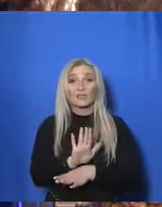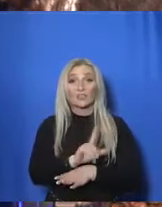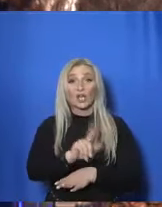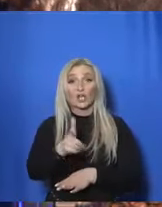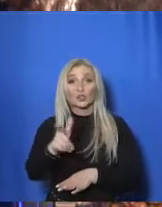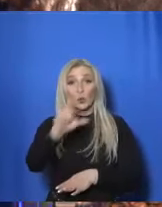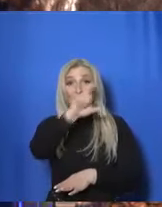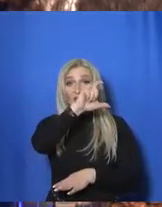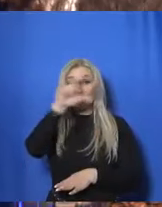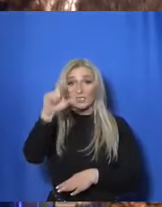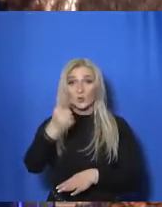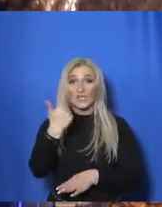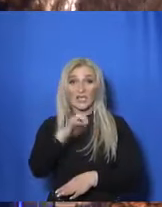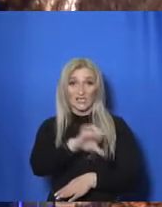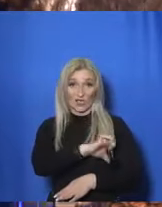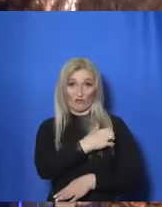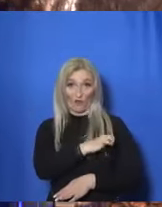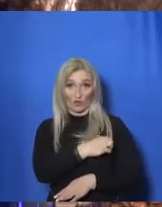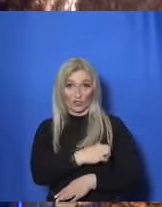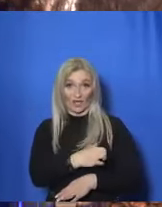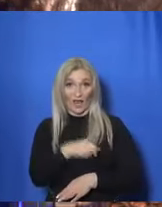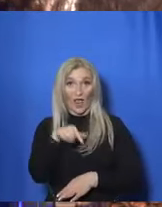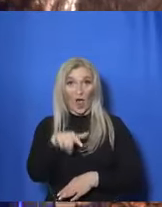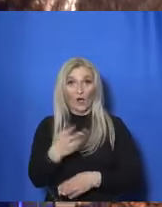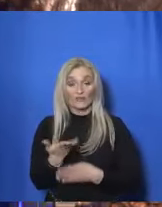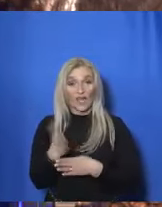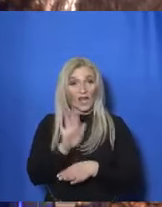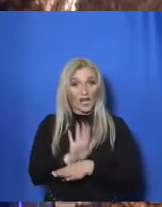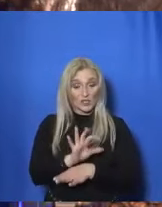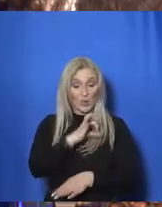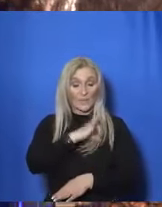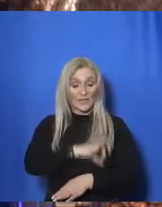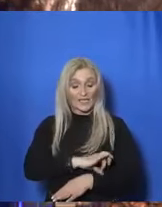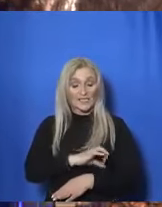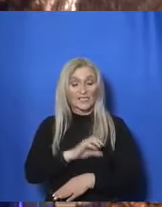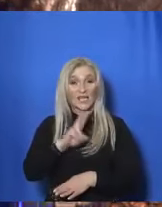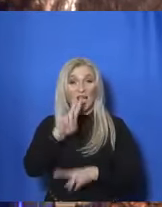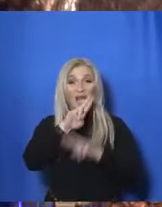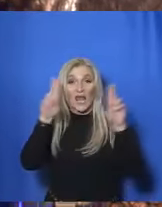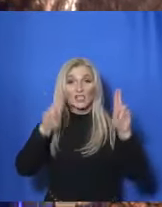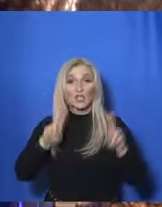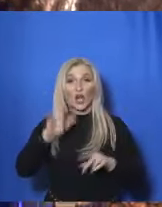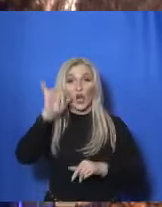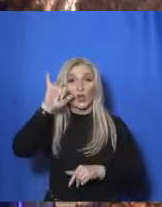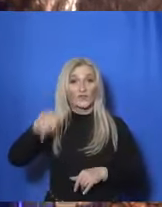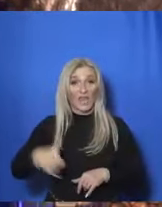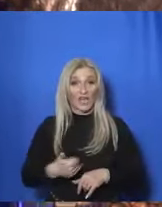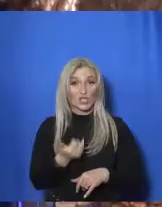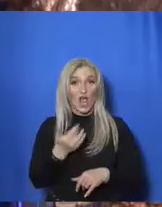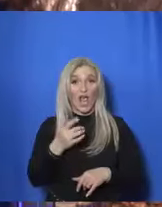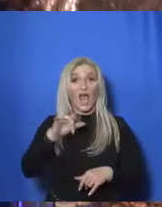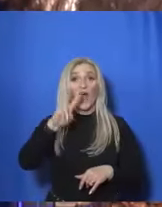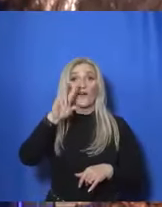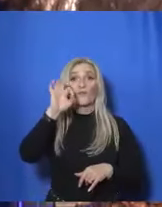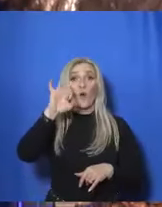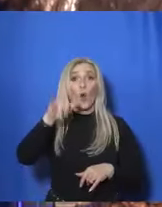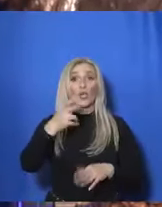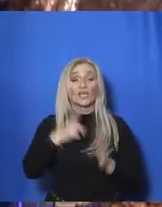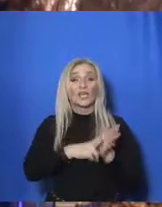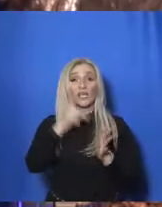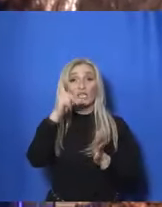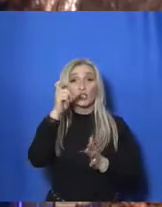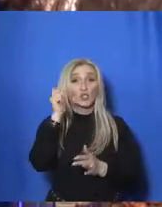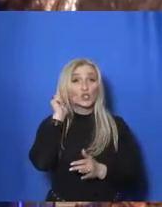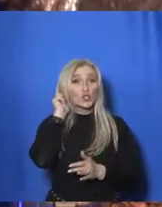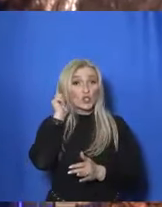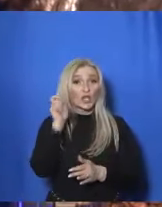i organizacija iz Vojvodine, ovdje nazočne predsjednice Hrvatskog nacionalnog vijeća Jasne Vojnić, te u svoje osobno